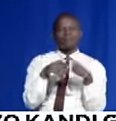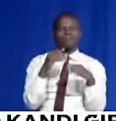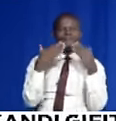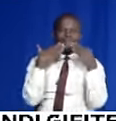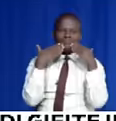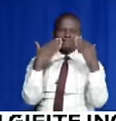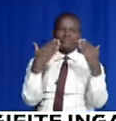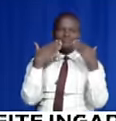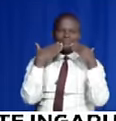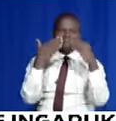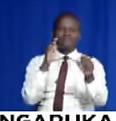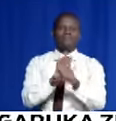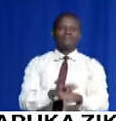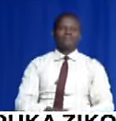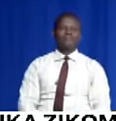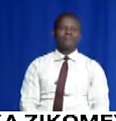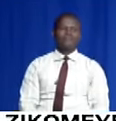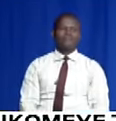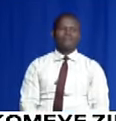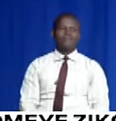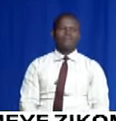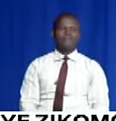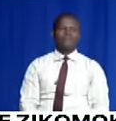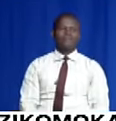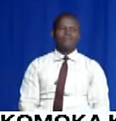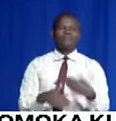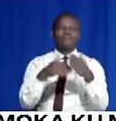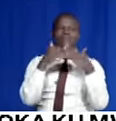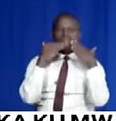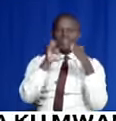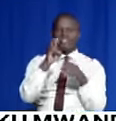tugushimire cyane Lucky Nizeyimana urakoze cyane Evelyn mukomeze mugira ibihe byiza